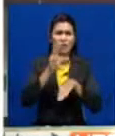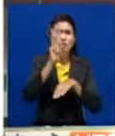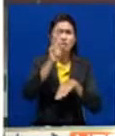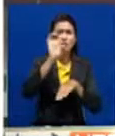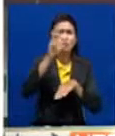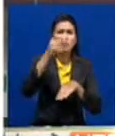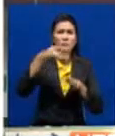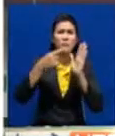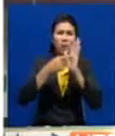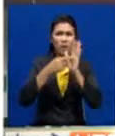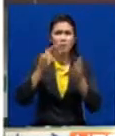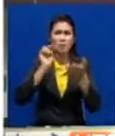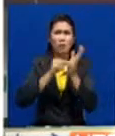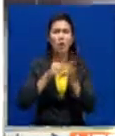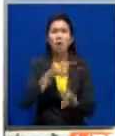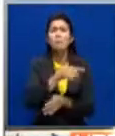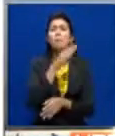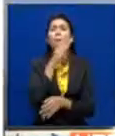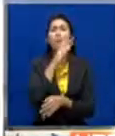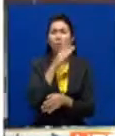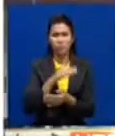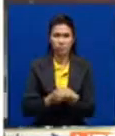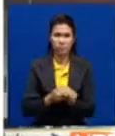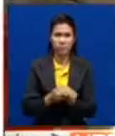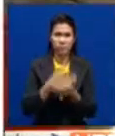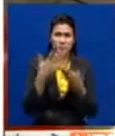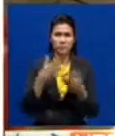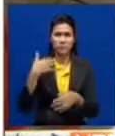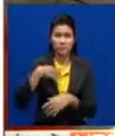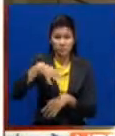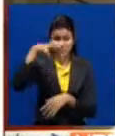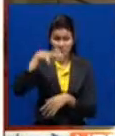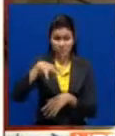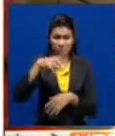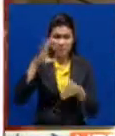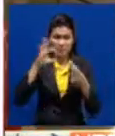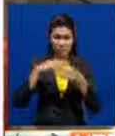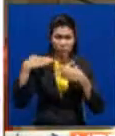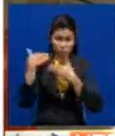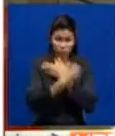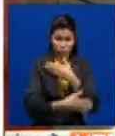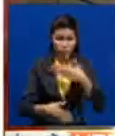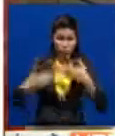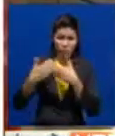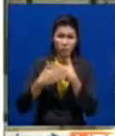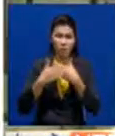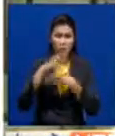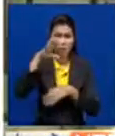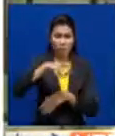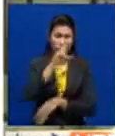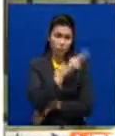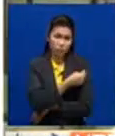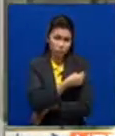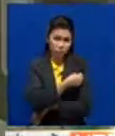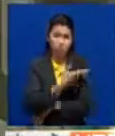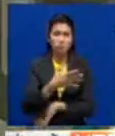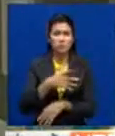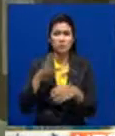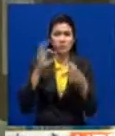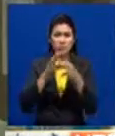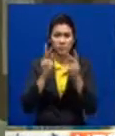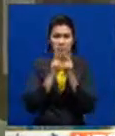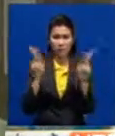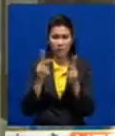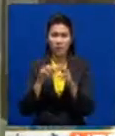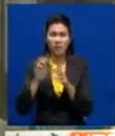ที่รับแจ้งว่าเป็นหมอเถื่อนค่ะโดยเจ้าหน้าที่กรมสนับสนุนบริการสุขภาพกระทรวงสาธารณสุขแล้วก็เจ้าหน้าที่สำนักงานคณะ